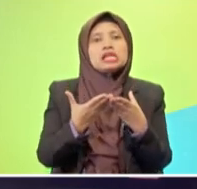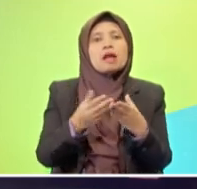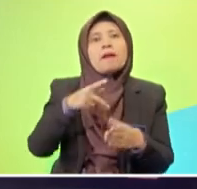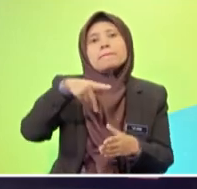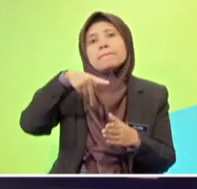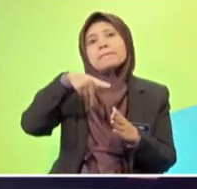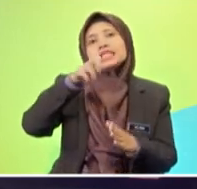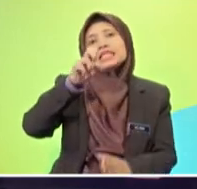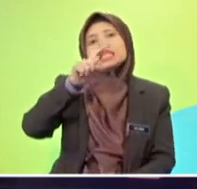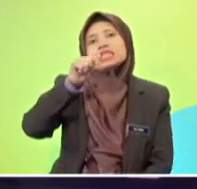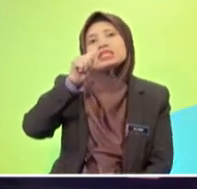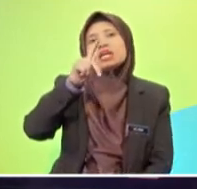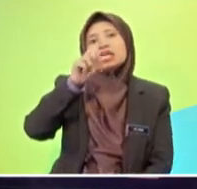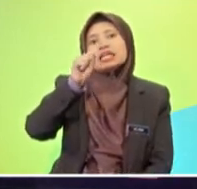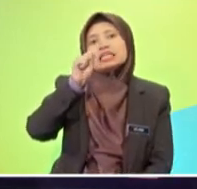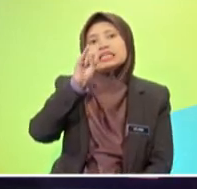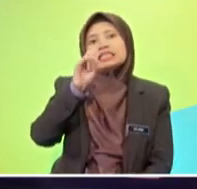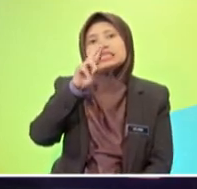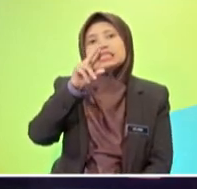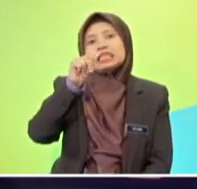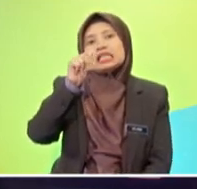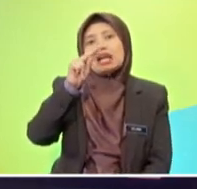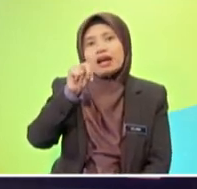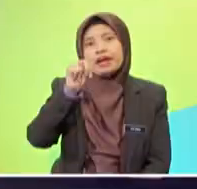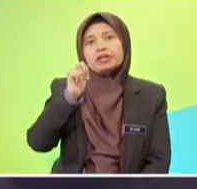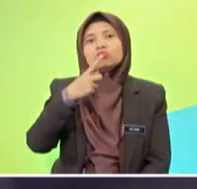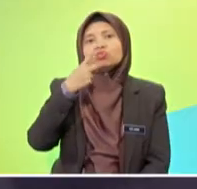prestasi murid saya dimana